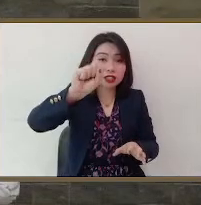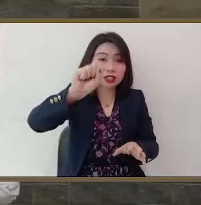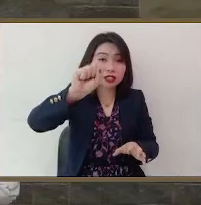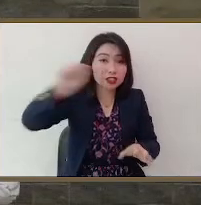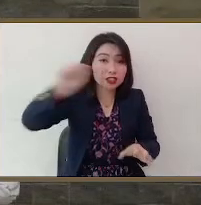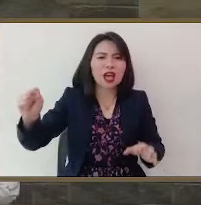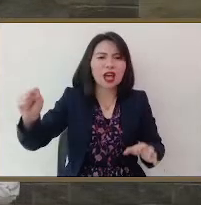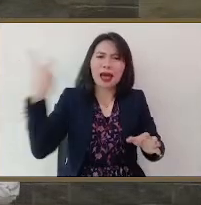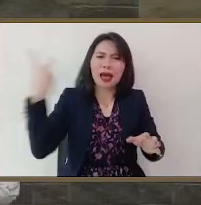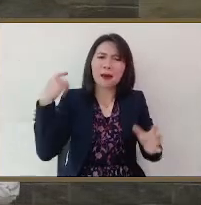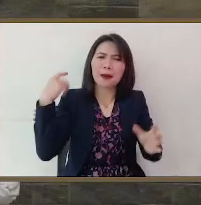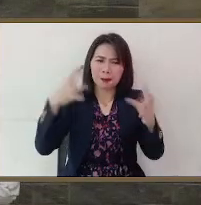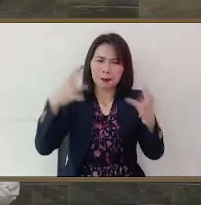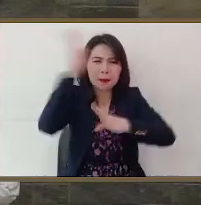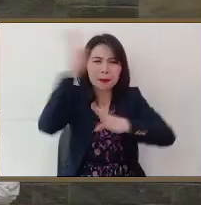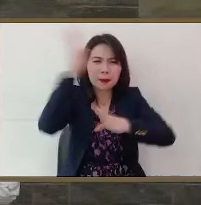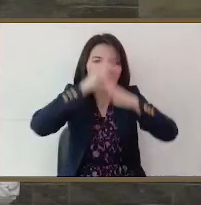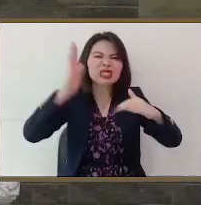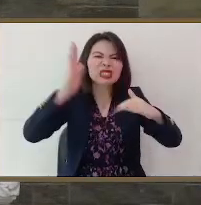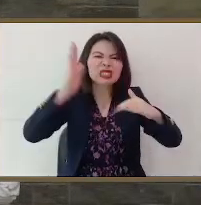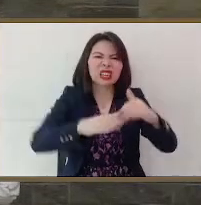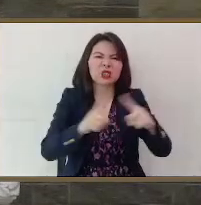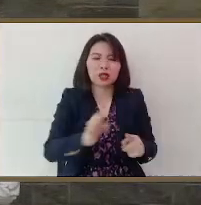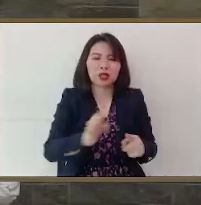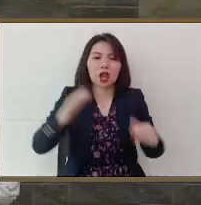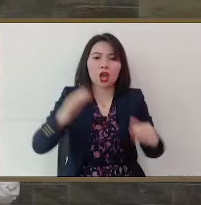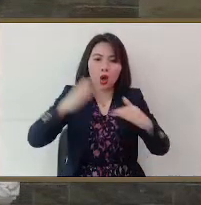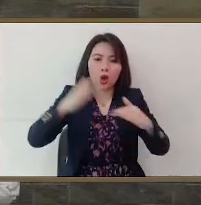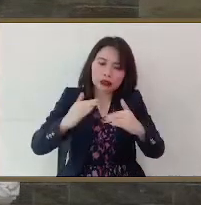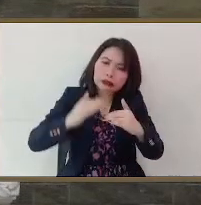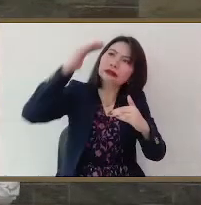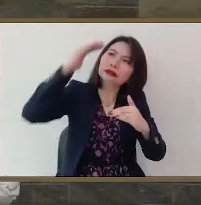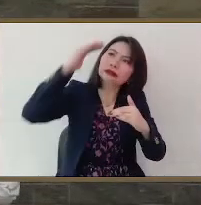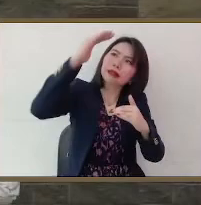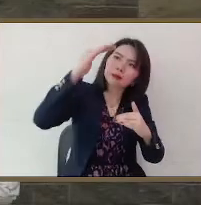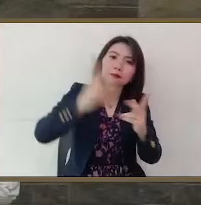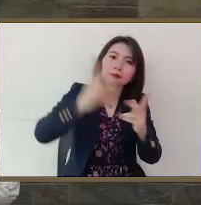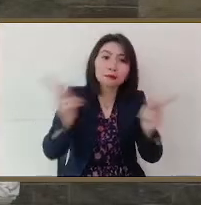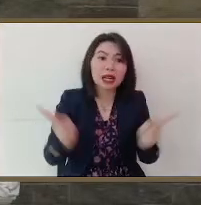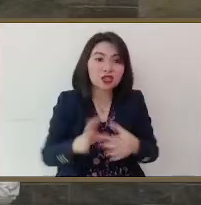struggling with God than to be on the top with Satan.